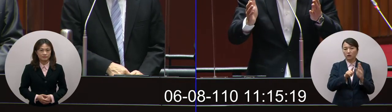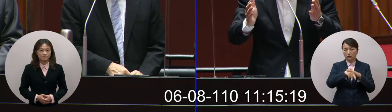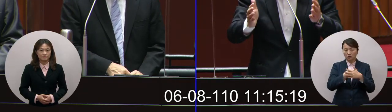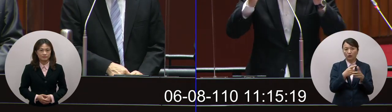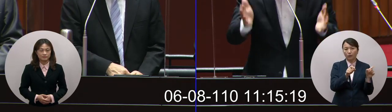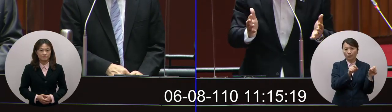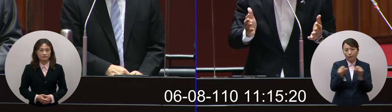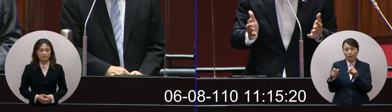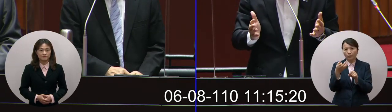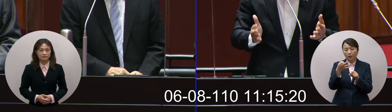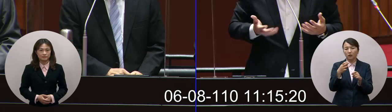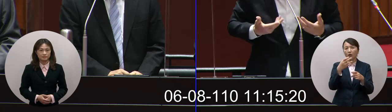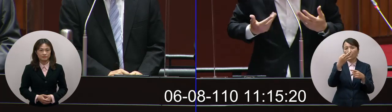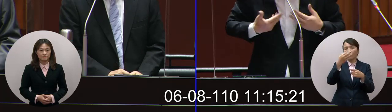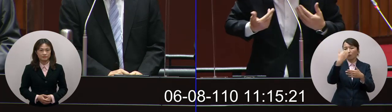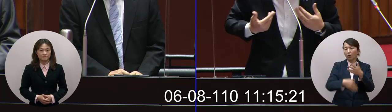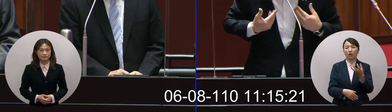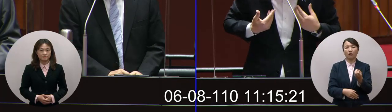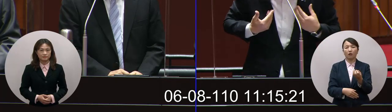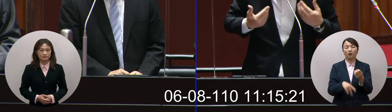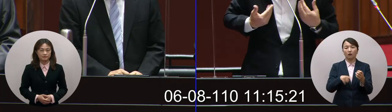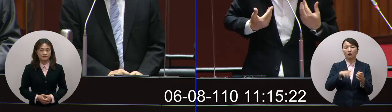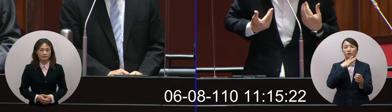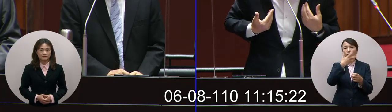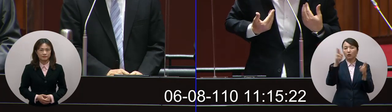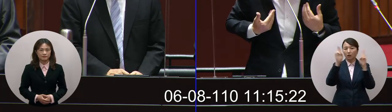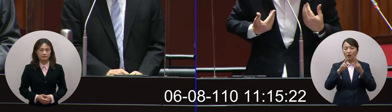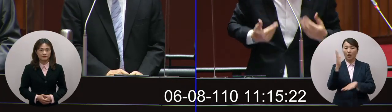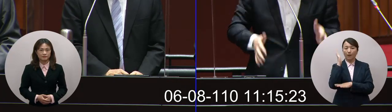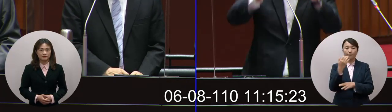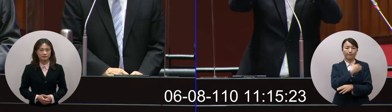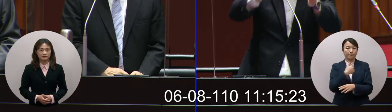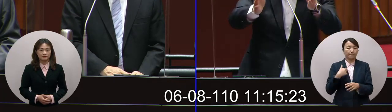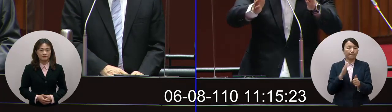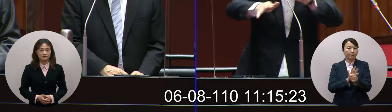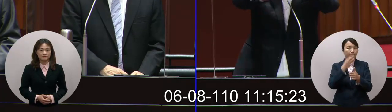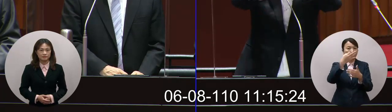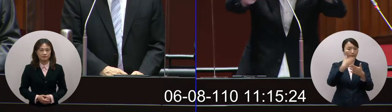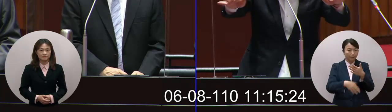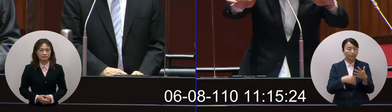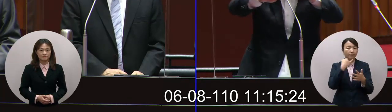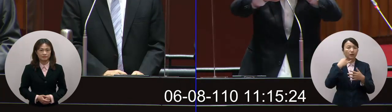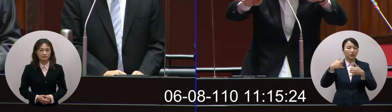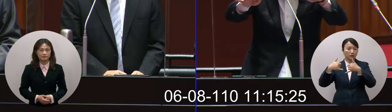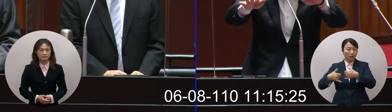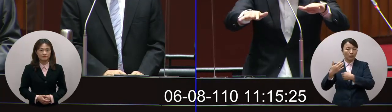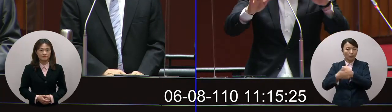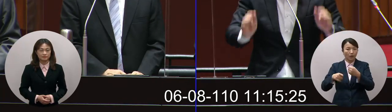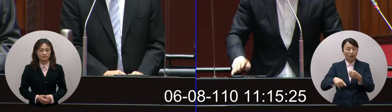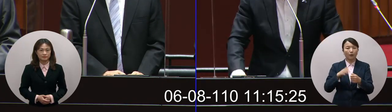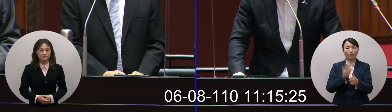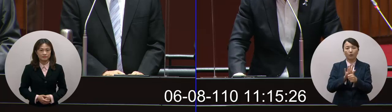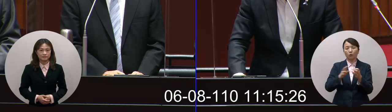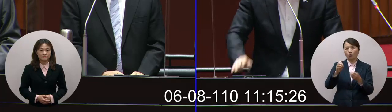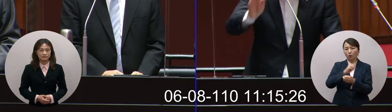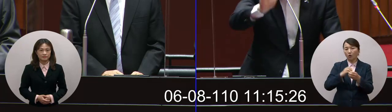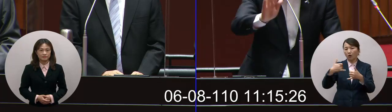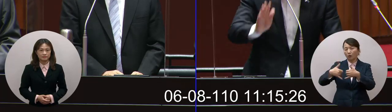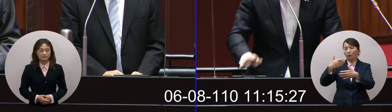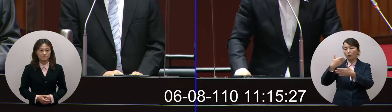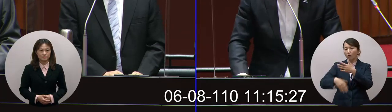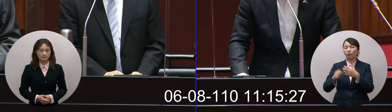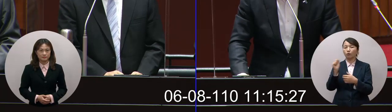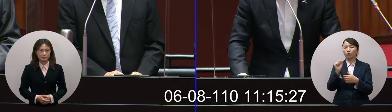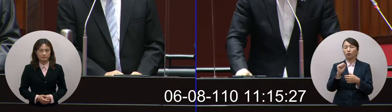缴，没有减免。水电是政府可以减免的范围。健保为了让他财务平衡，不宜减，